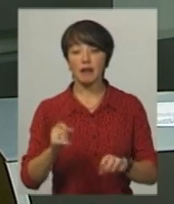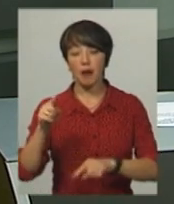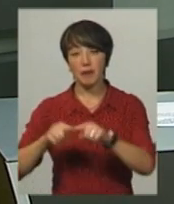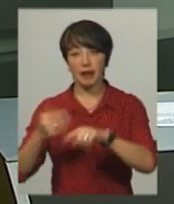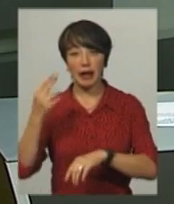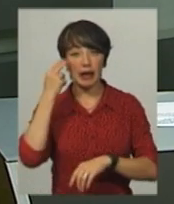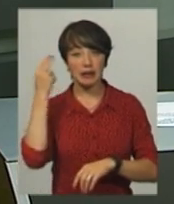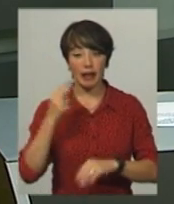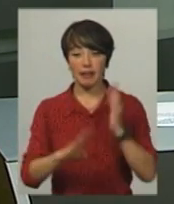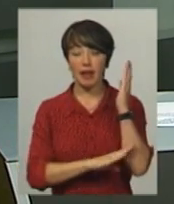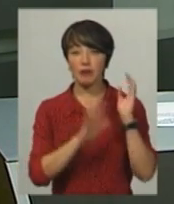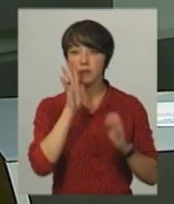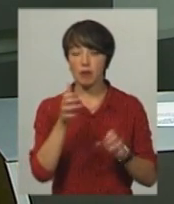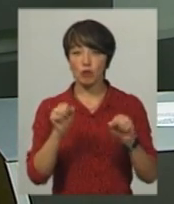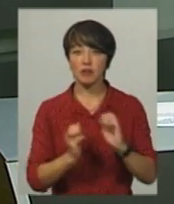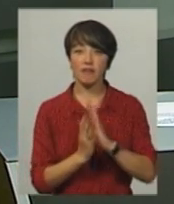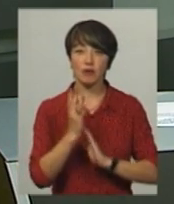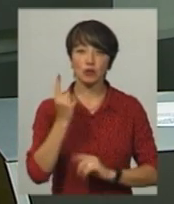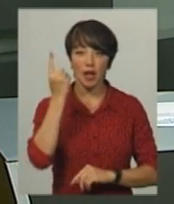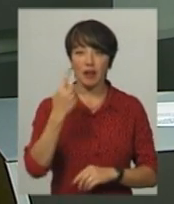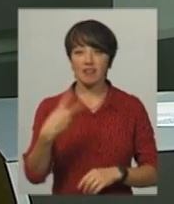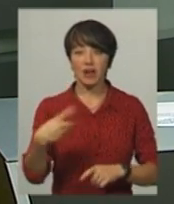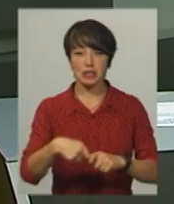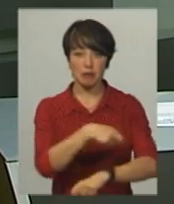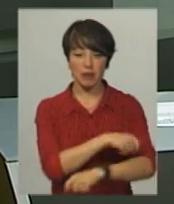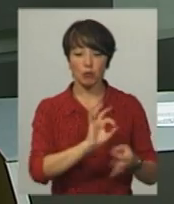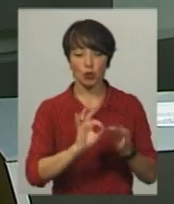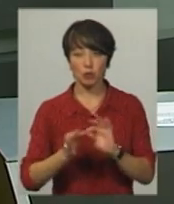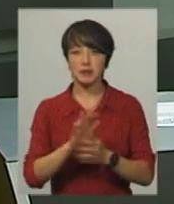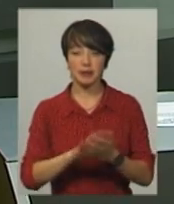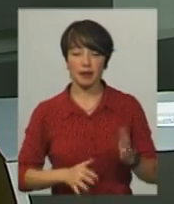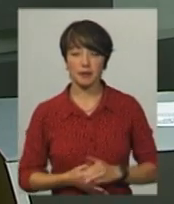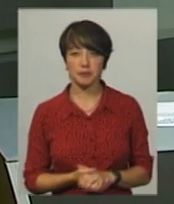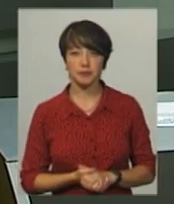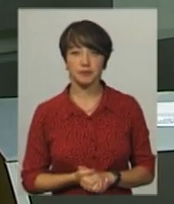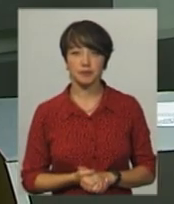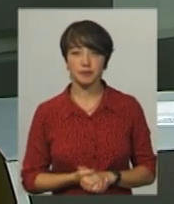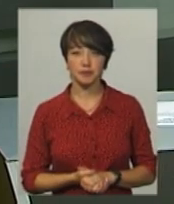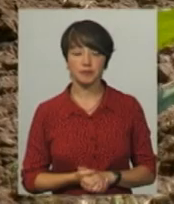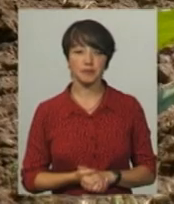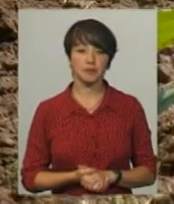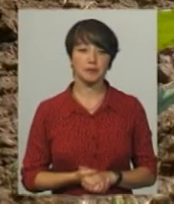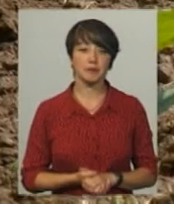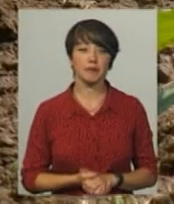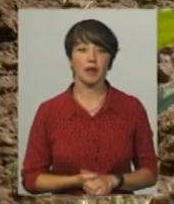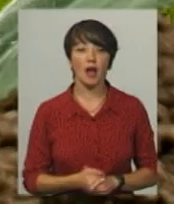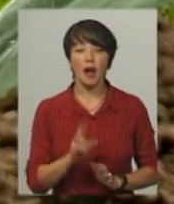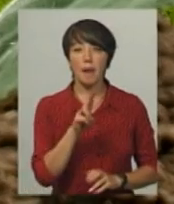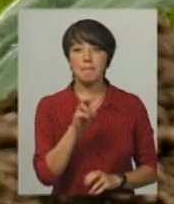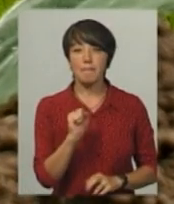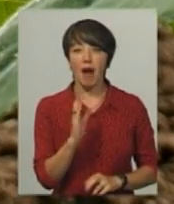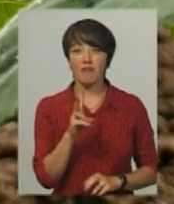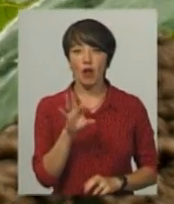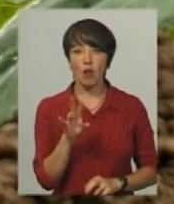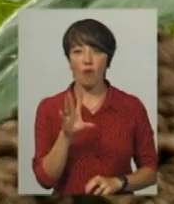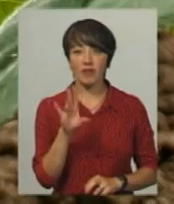Китаї дерево за 5 років може вирости до 20 метрів. Подробиці у сюжеті Михайла Жили. Павловнію, або його ще